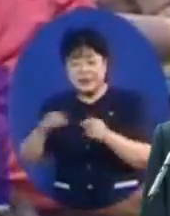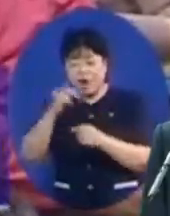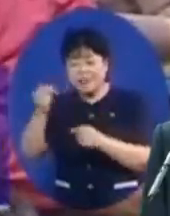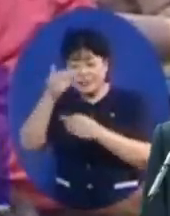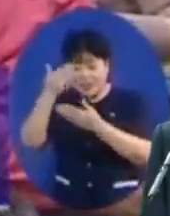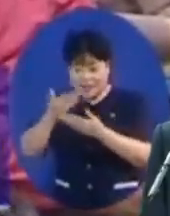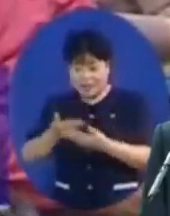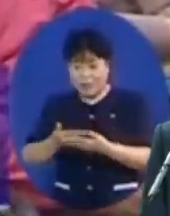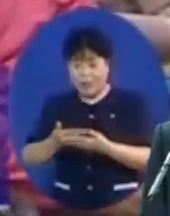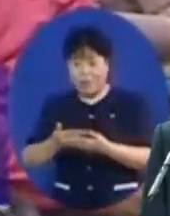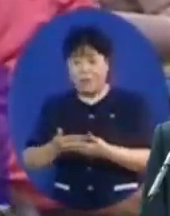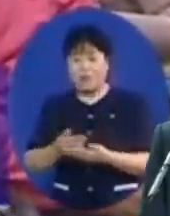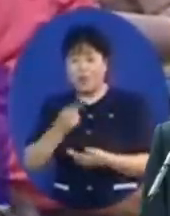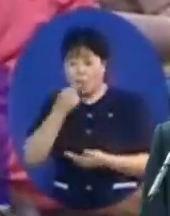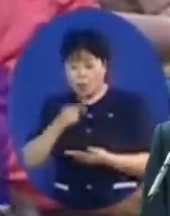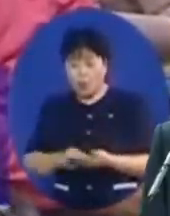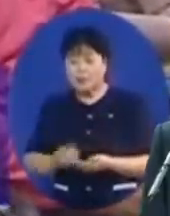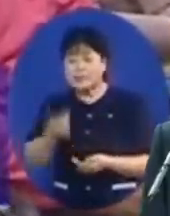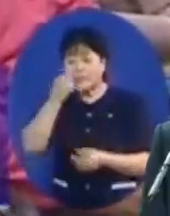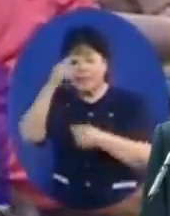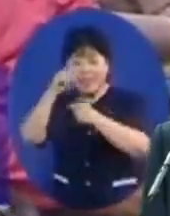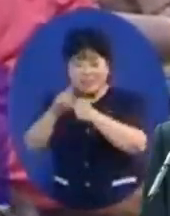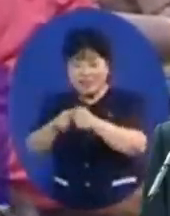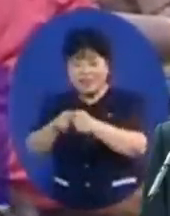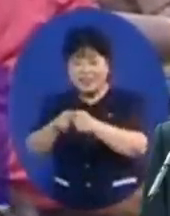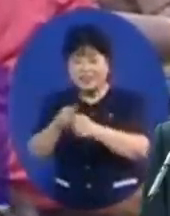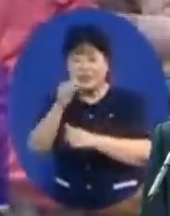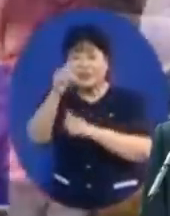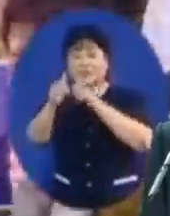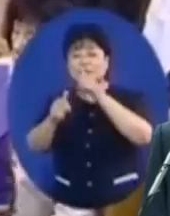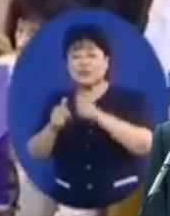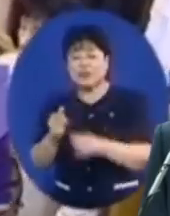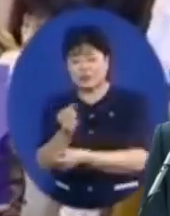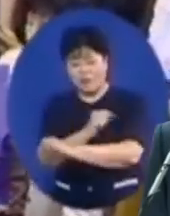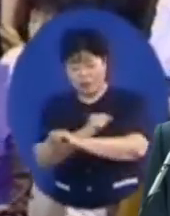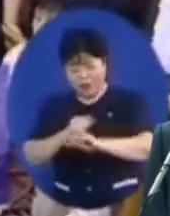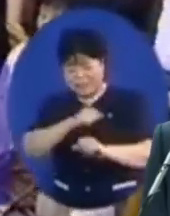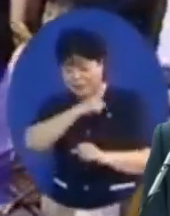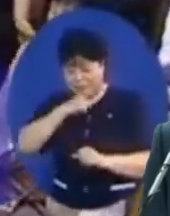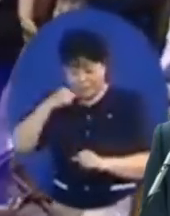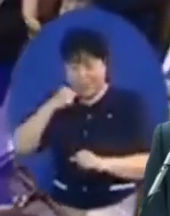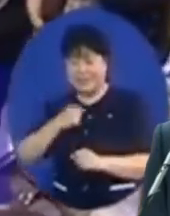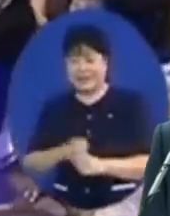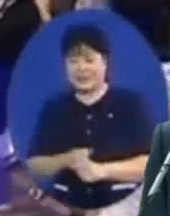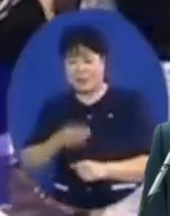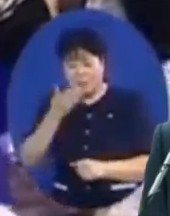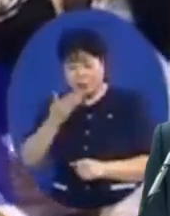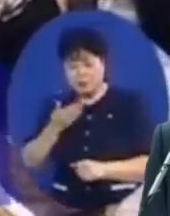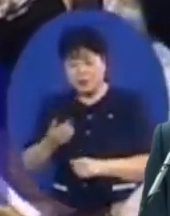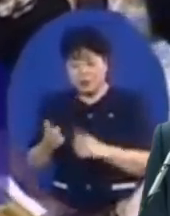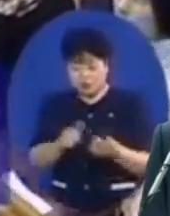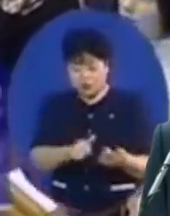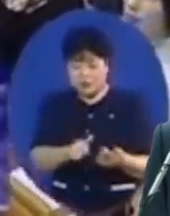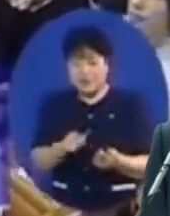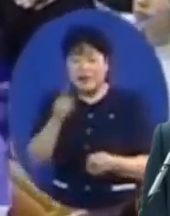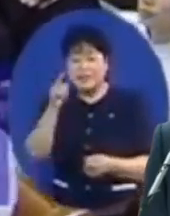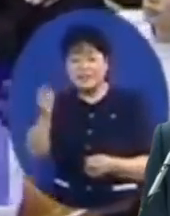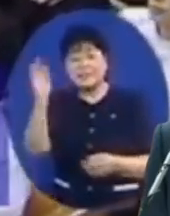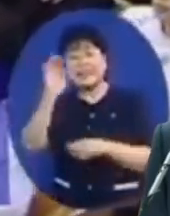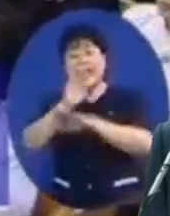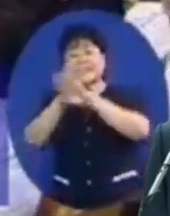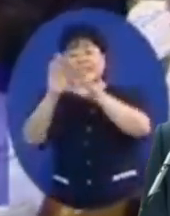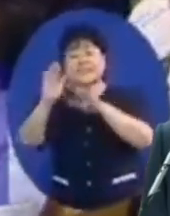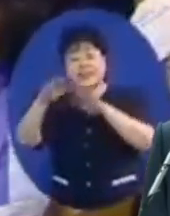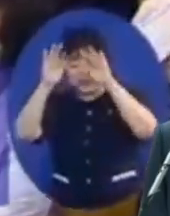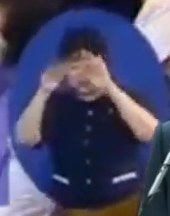영생을 가졌나니 내가 곧 생명의 떡이니라. 너희 조상들은 광야에서 만나를 먹었어도 죽었거니와